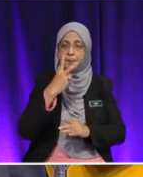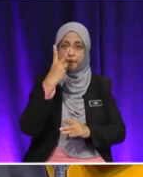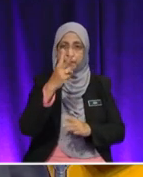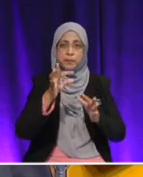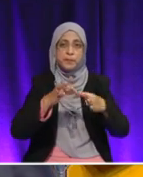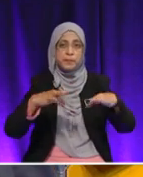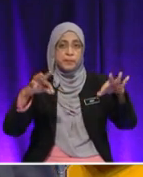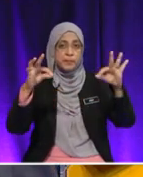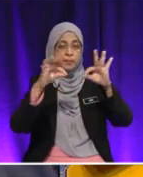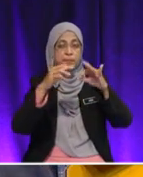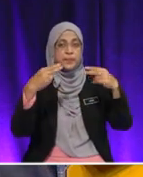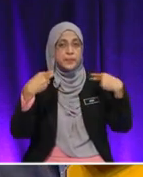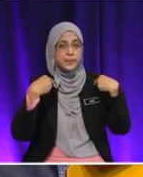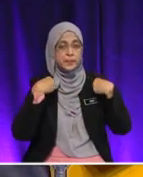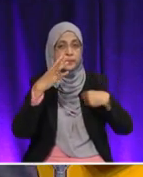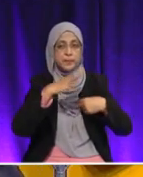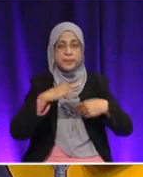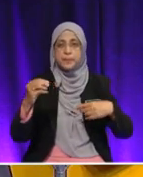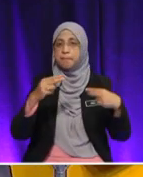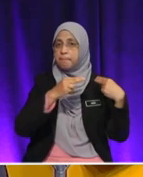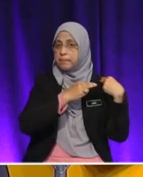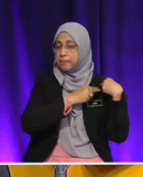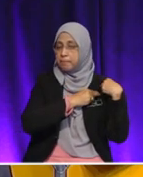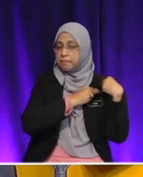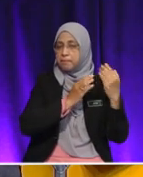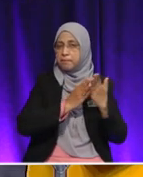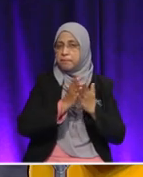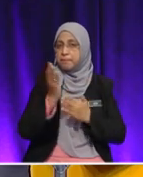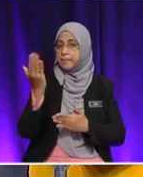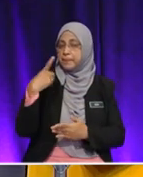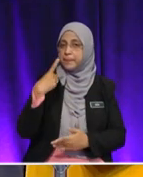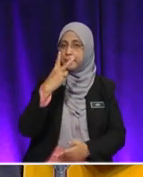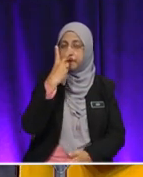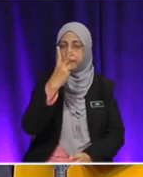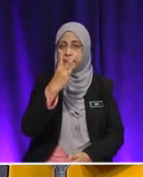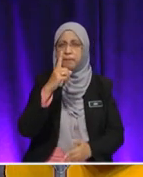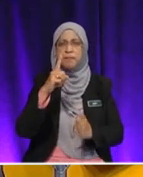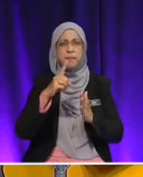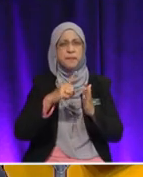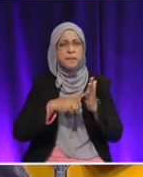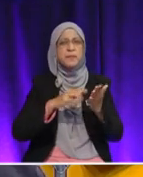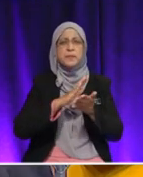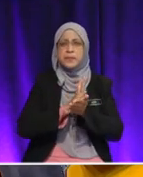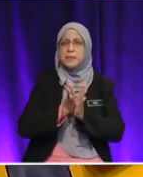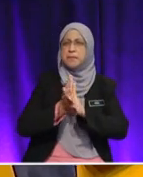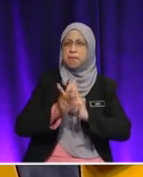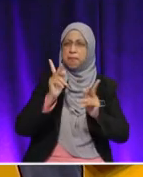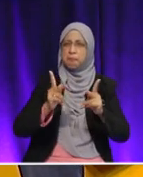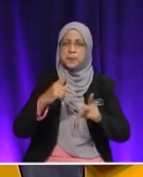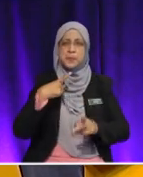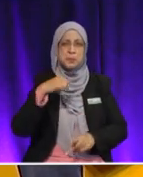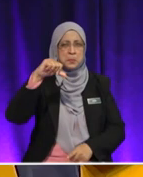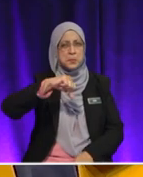hak dan kepentingan tanggung jawab seterusnya pula murid-murid Mari kita lihat apakah kesan kalau kita gagal